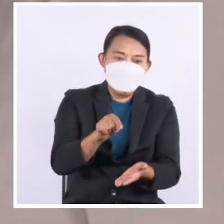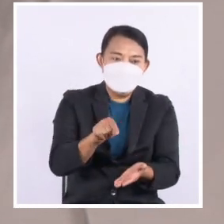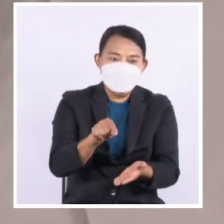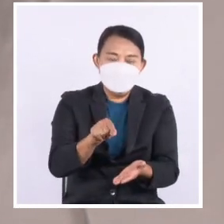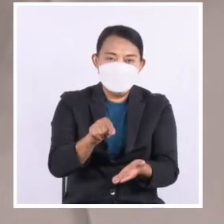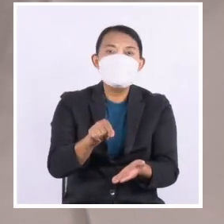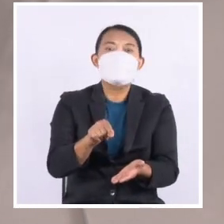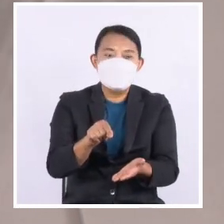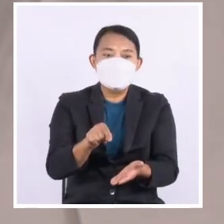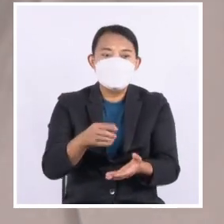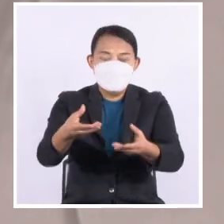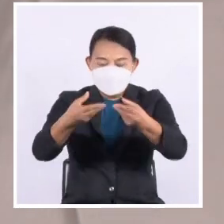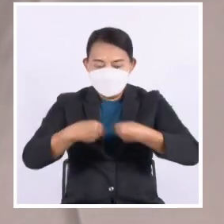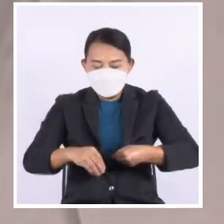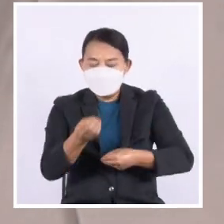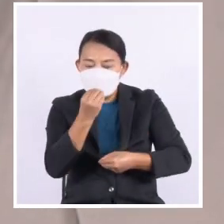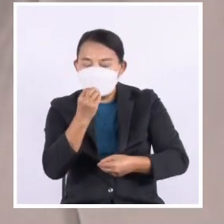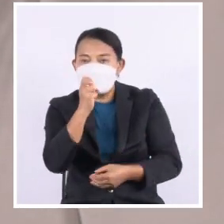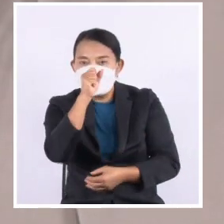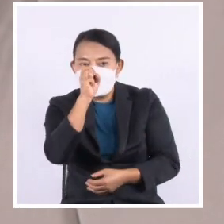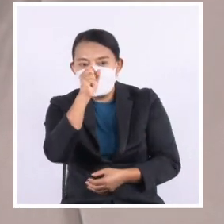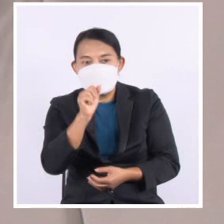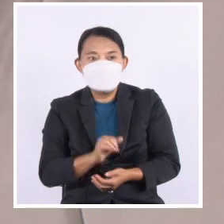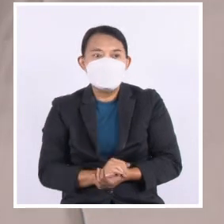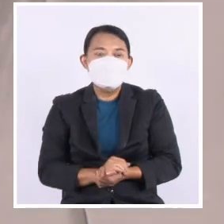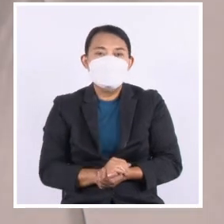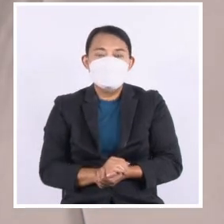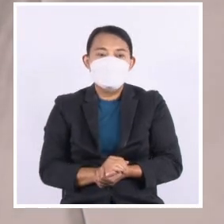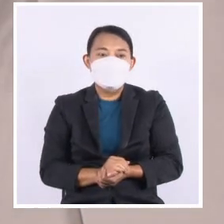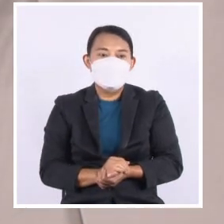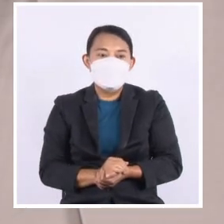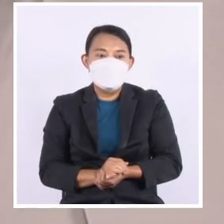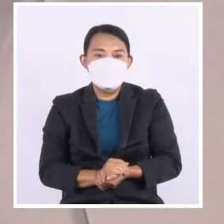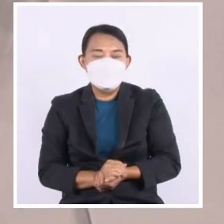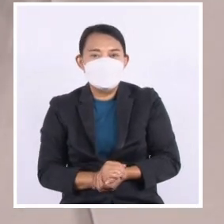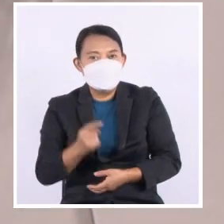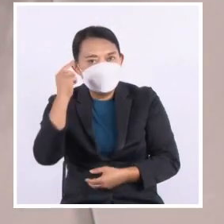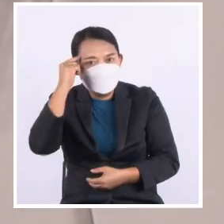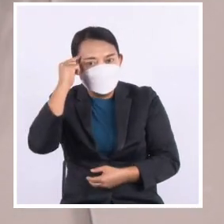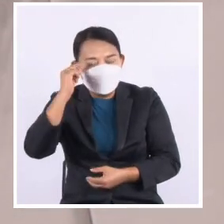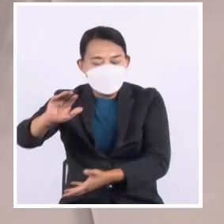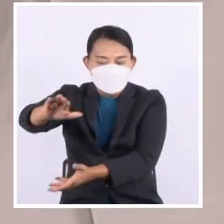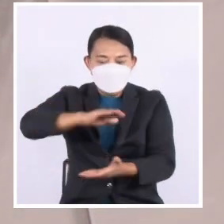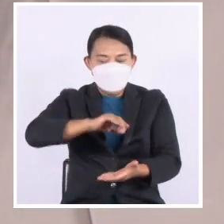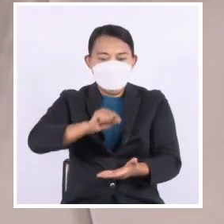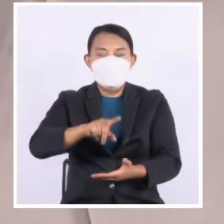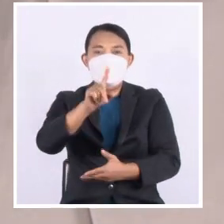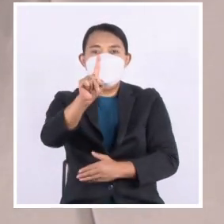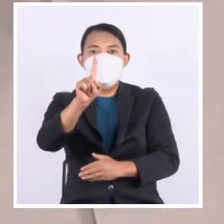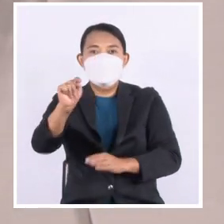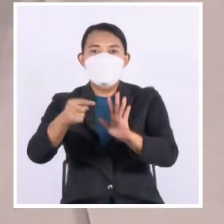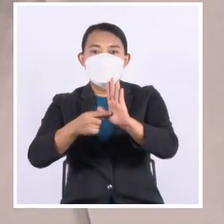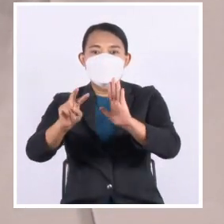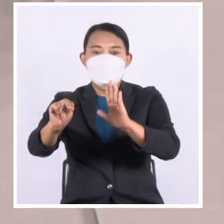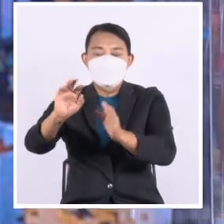เลยนะครับบอกว่าให้มาชิมกันหน่อยชาวเวิร์กพอยต์นะฮะกะว่าตอนแรกจะส่งมาประมาณสักตันหนึ่งผลผลิตเนี่ยมีไม่พอ